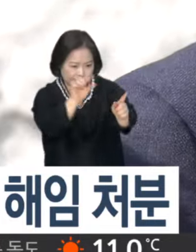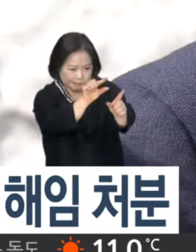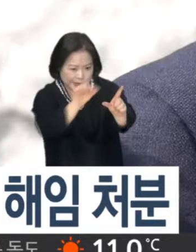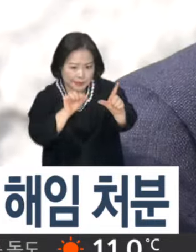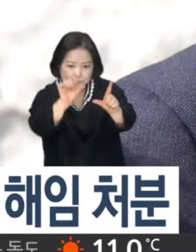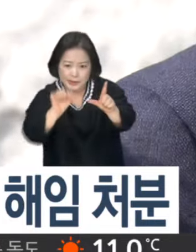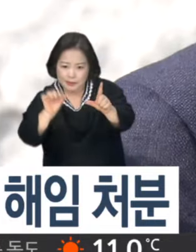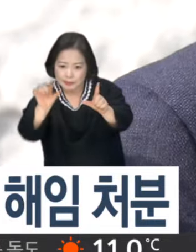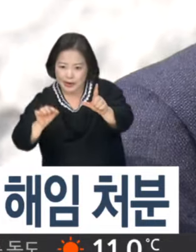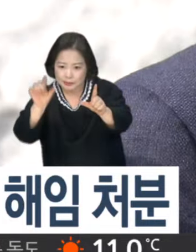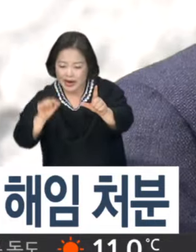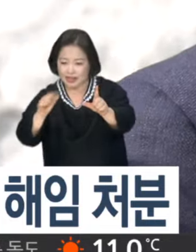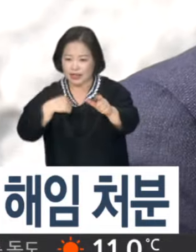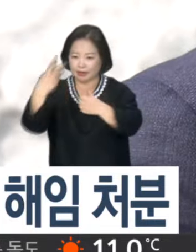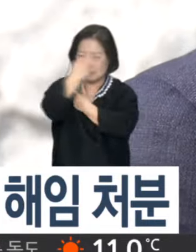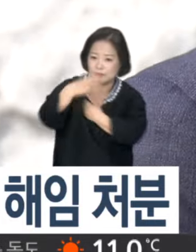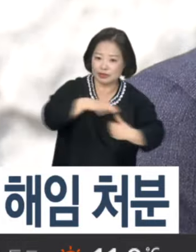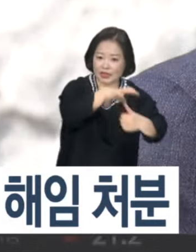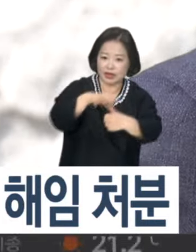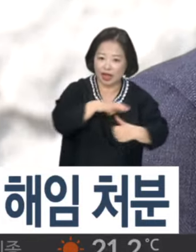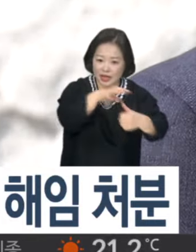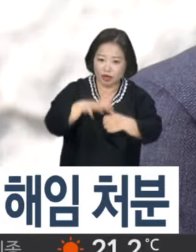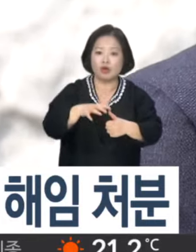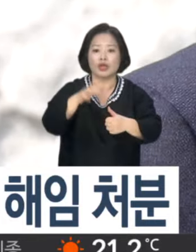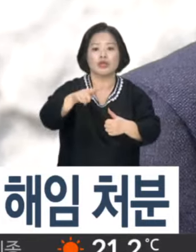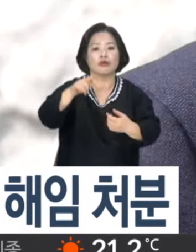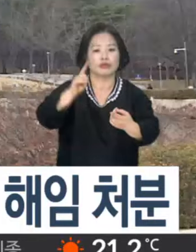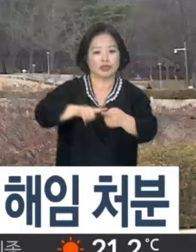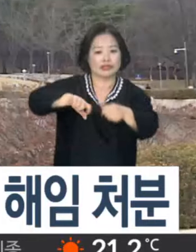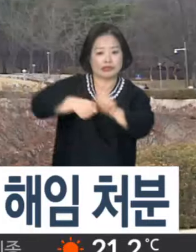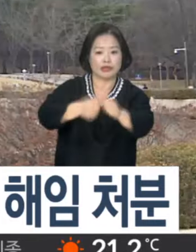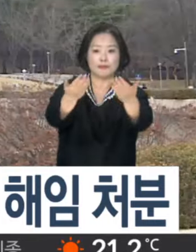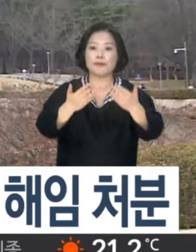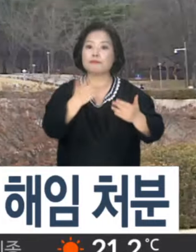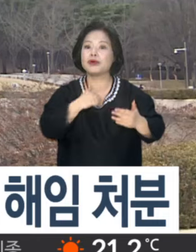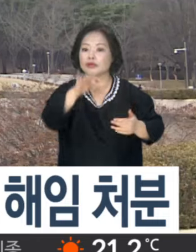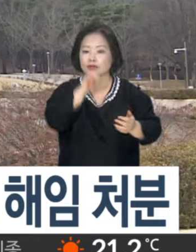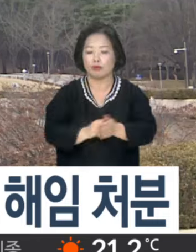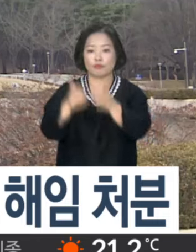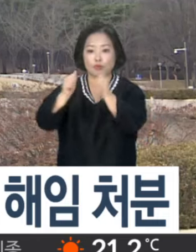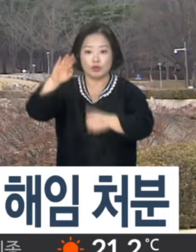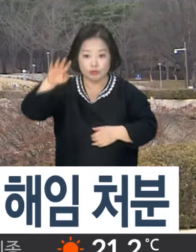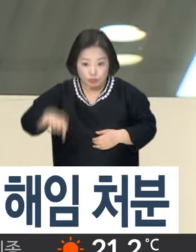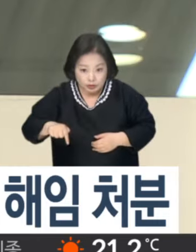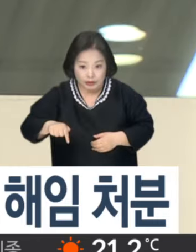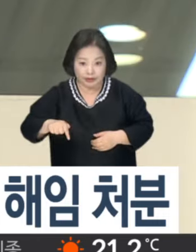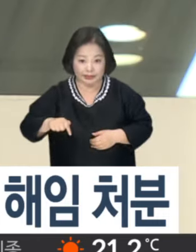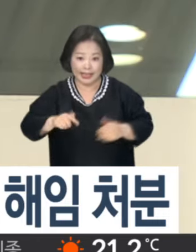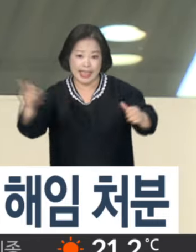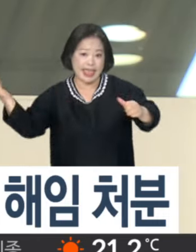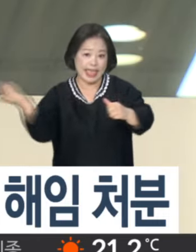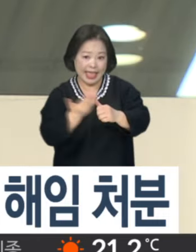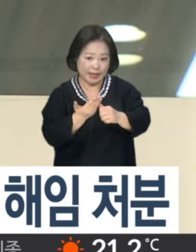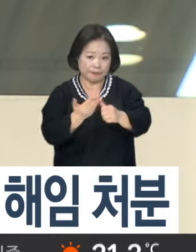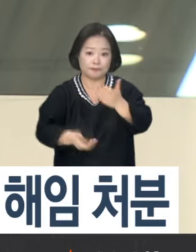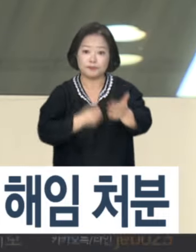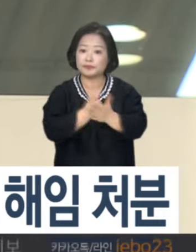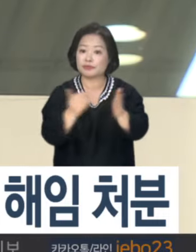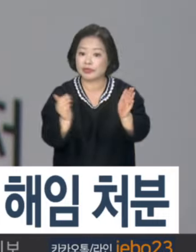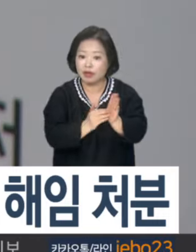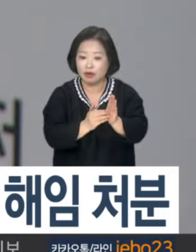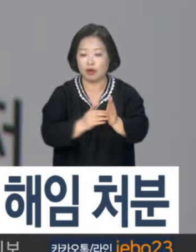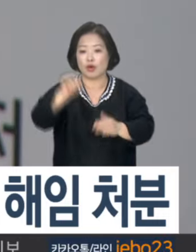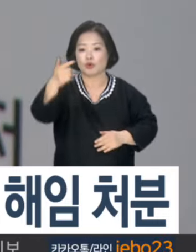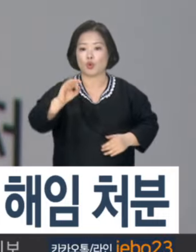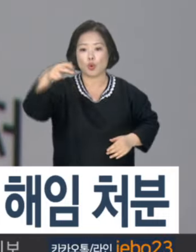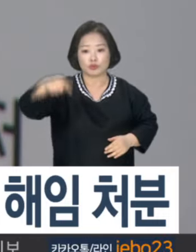과정에 관여했다는 의혹으로 법무부 징계를 받았습니다. 법무부는 최고 수준 징계인 해임 처분을 내렸고